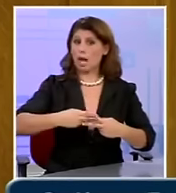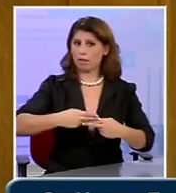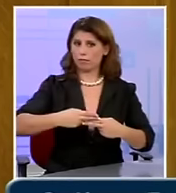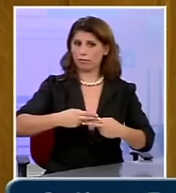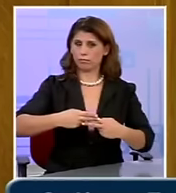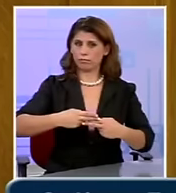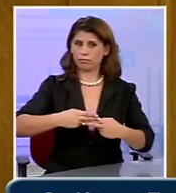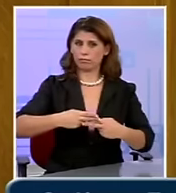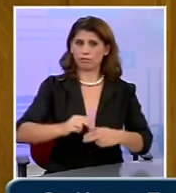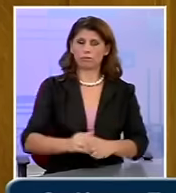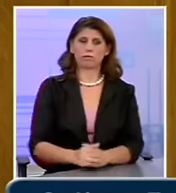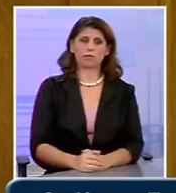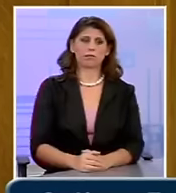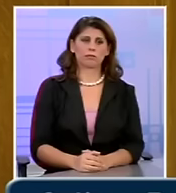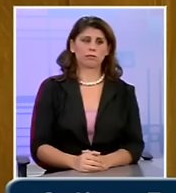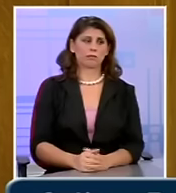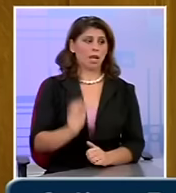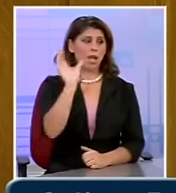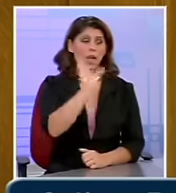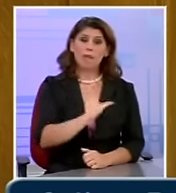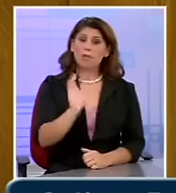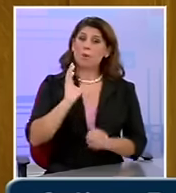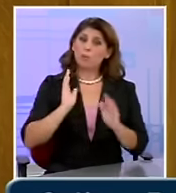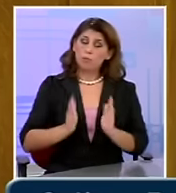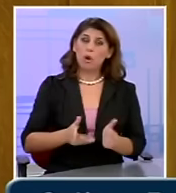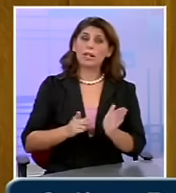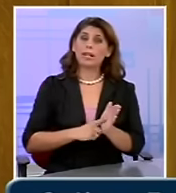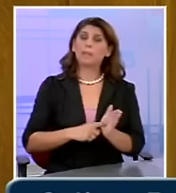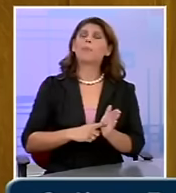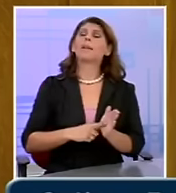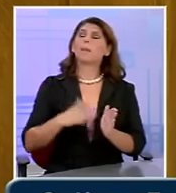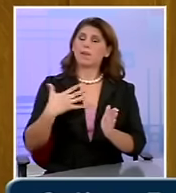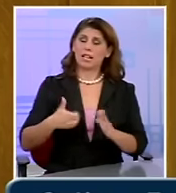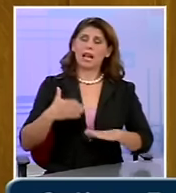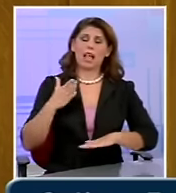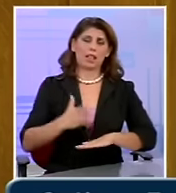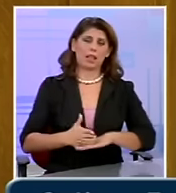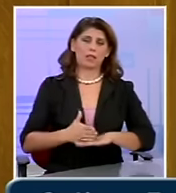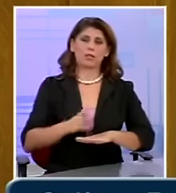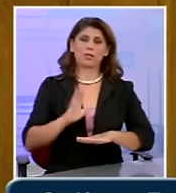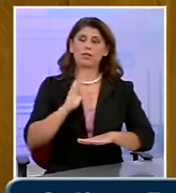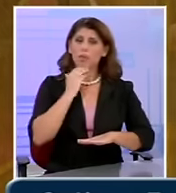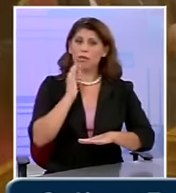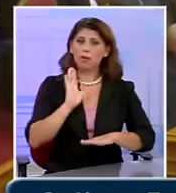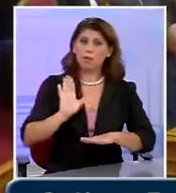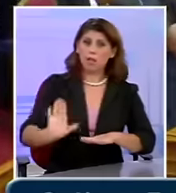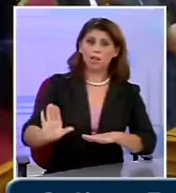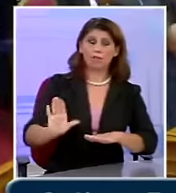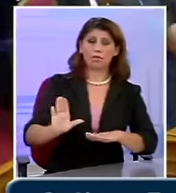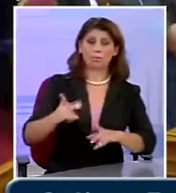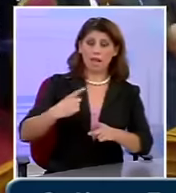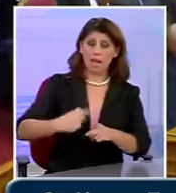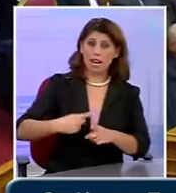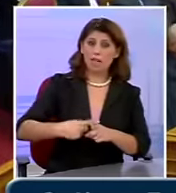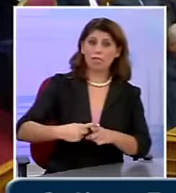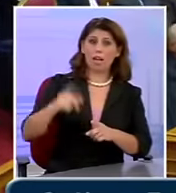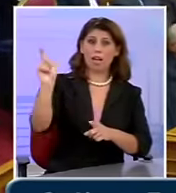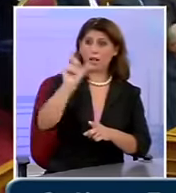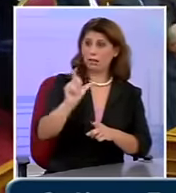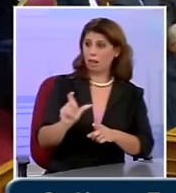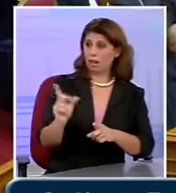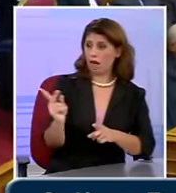και η Ευρώπη μπορεί και πρέπει να αποτελέσει εγγύηση. Δεν μπορούμε να αφήσουμε την Ελλάδα όμως, την Ιταλία,